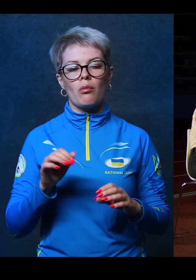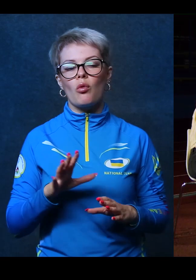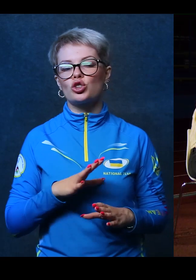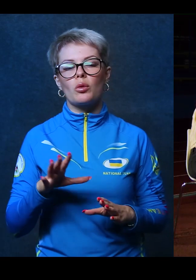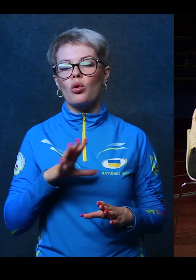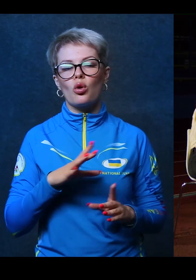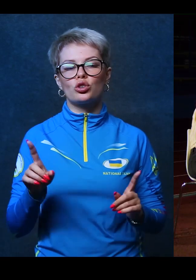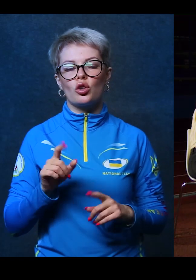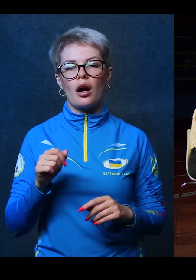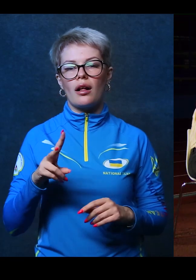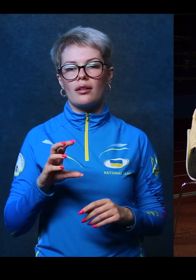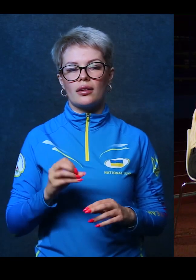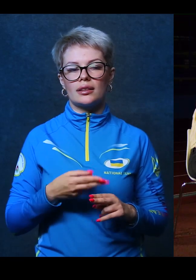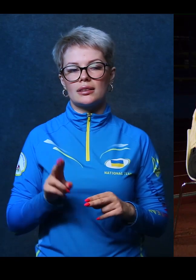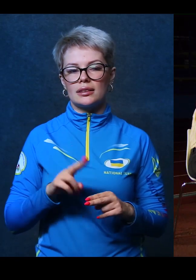може й було щось, але це,